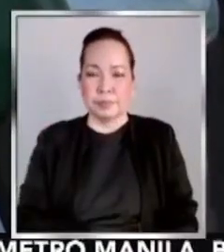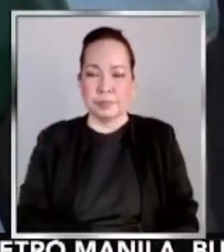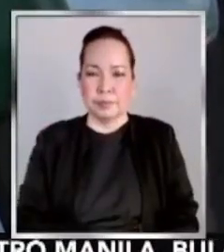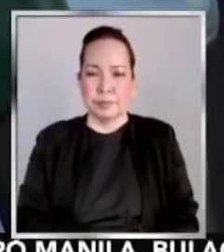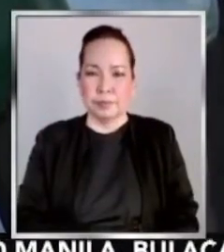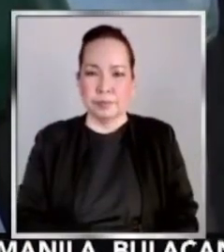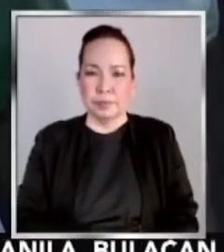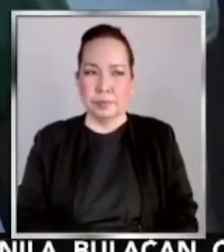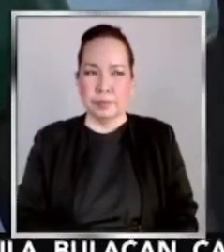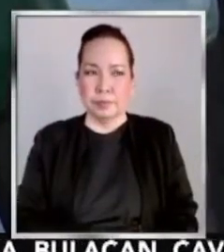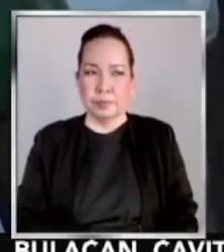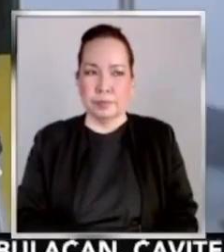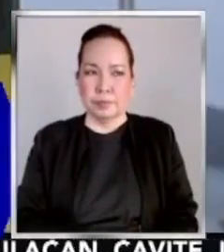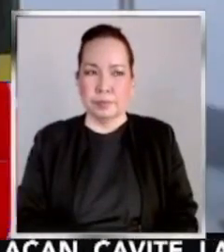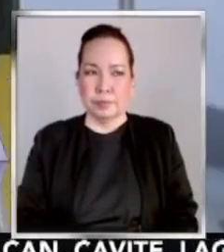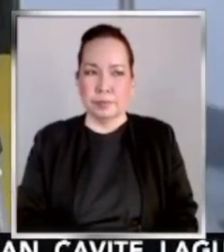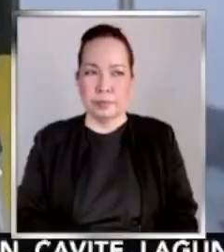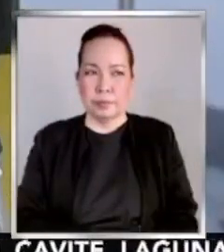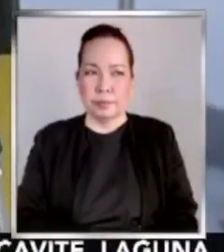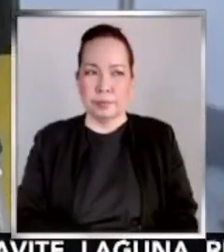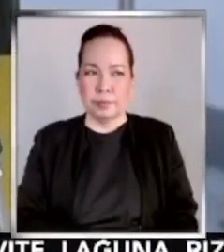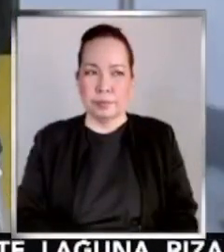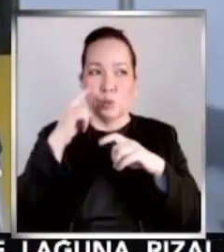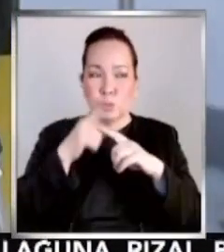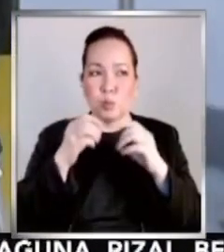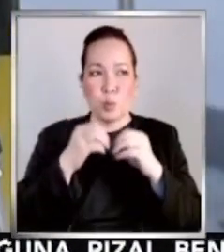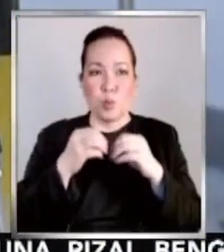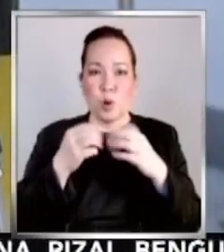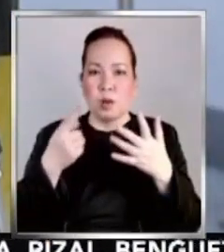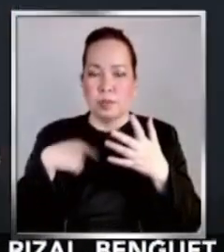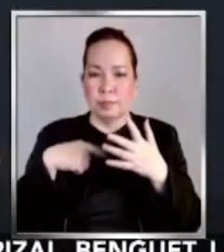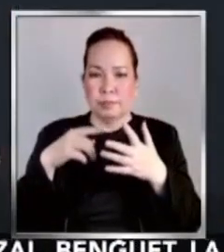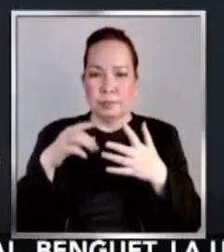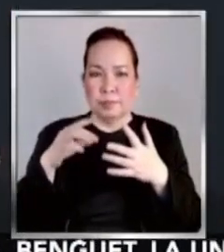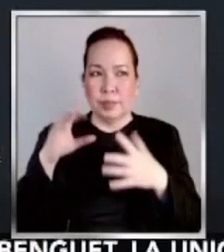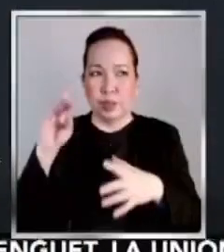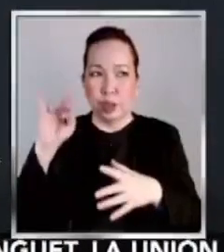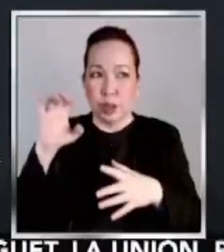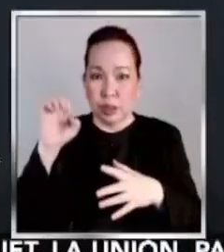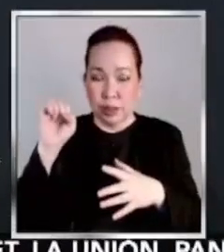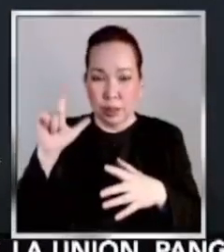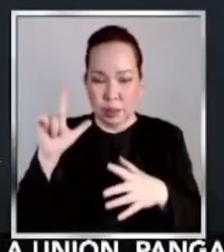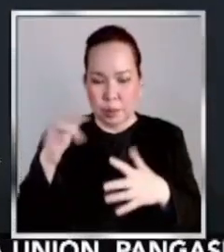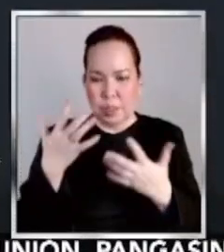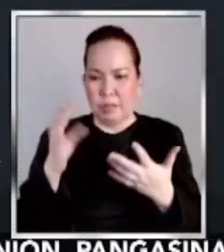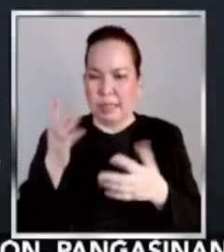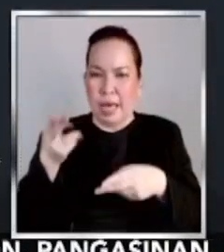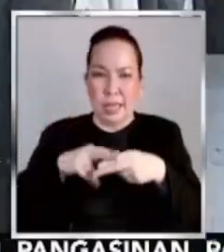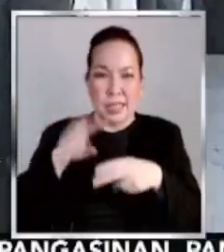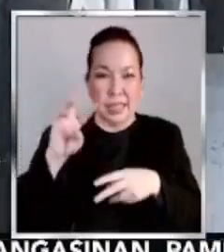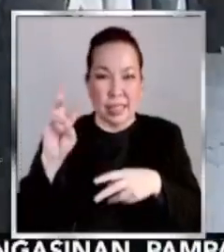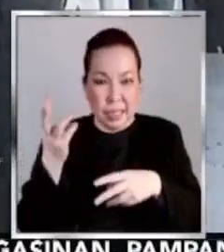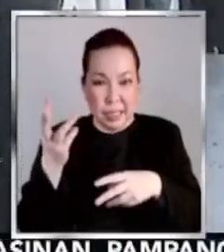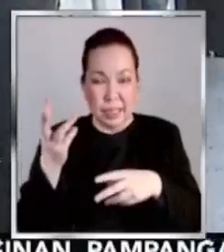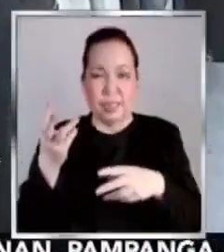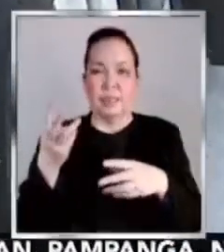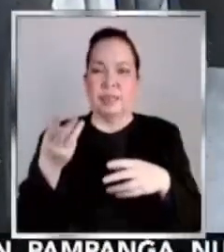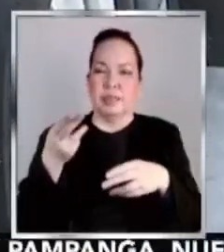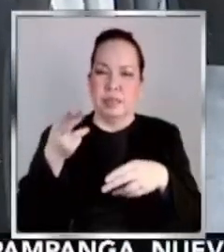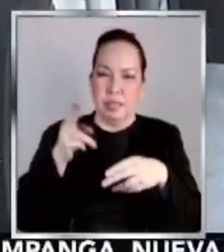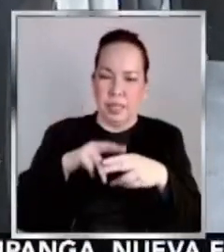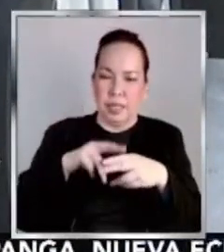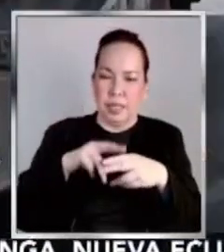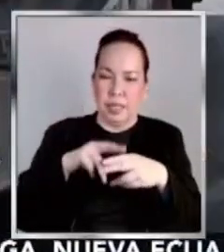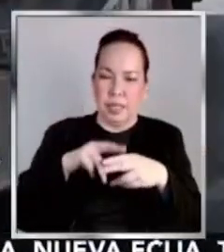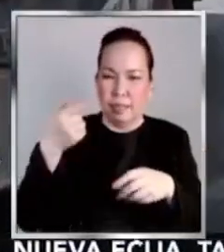Sa inaasahang pagsipa ulit ng presyo ng diesel hanggang lagpas 6 pesos at ng gasolina hanggang halos 3 pesos, walang pagsidla ng